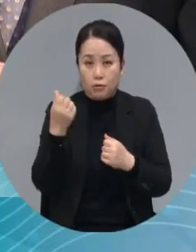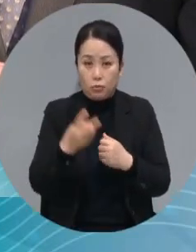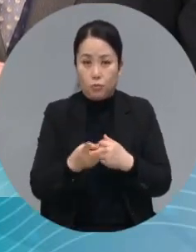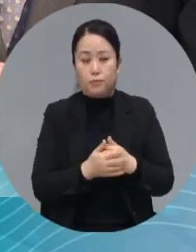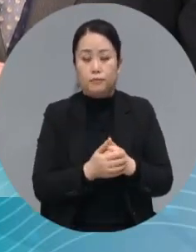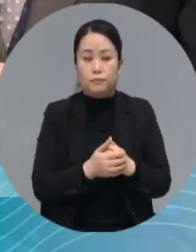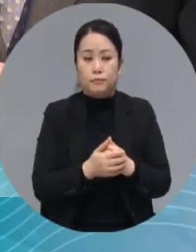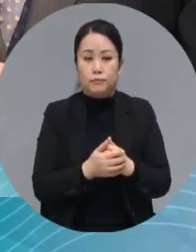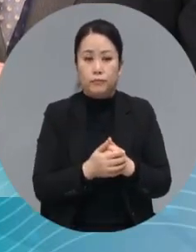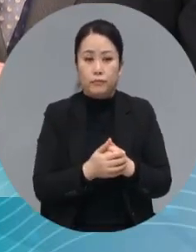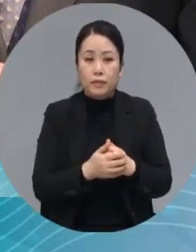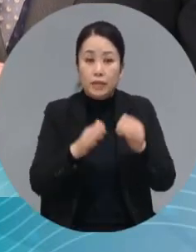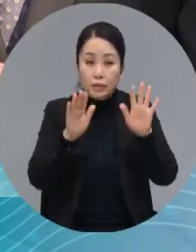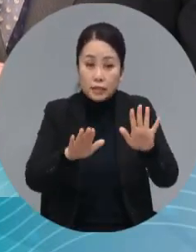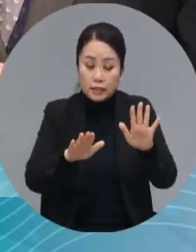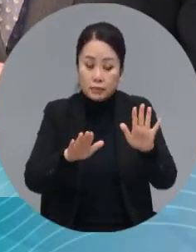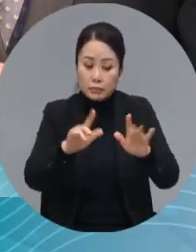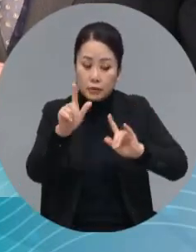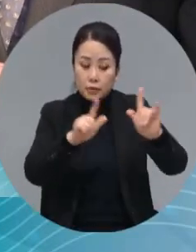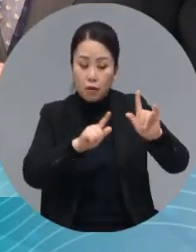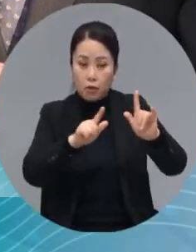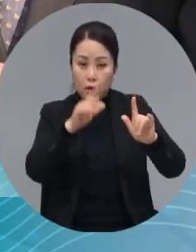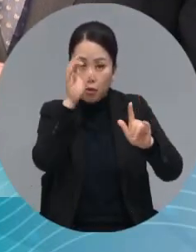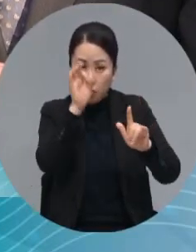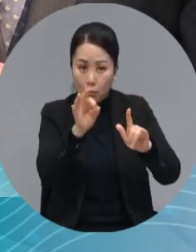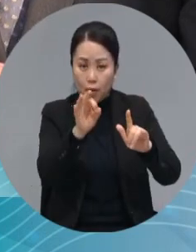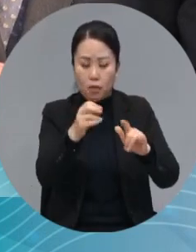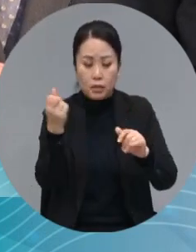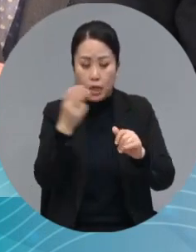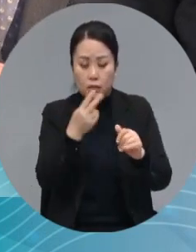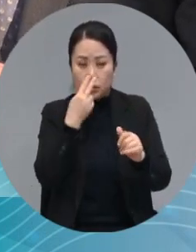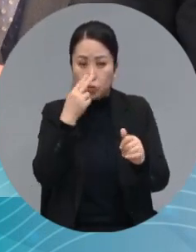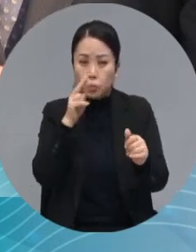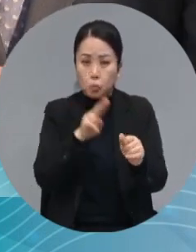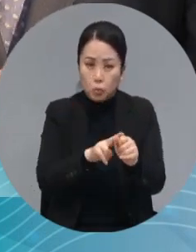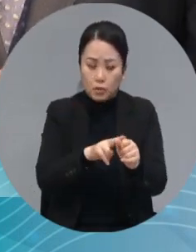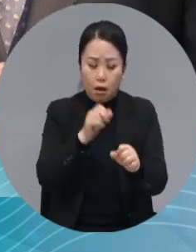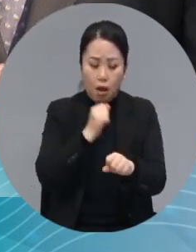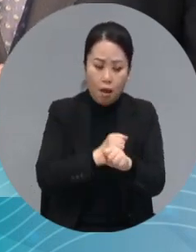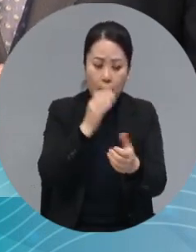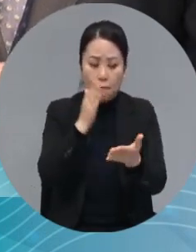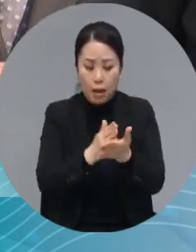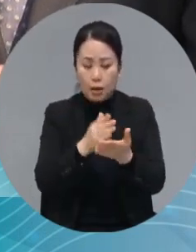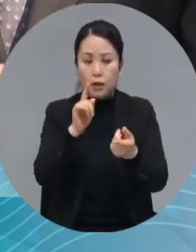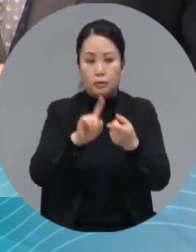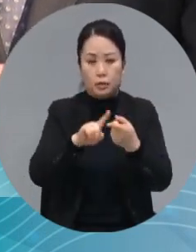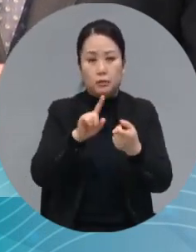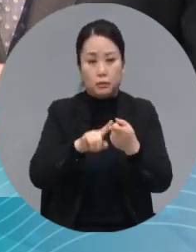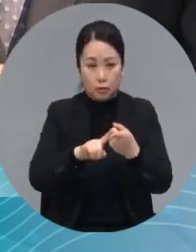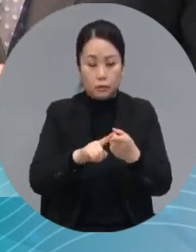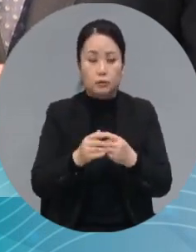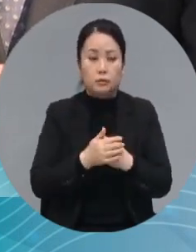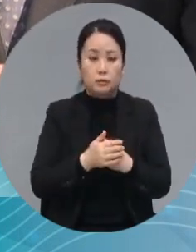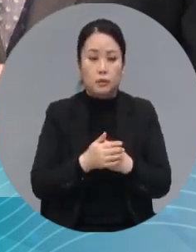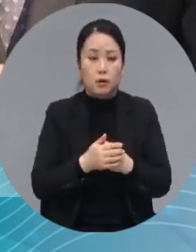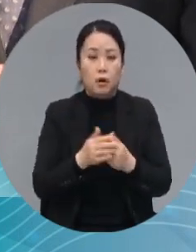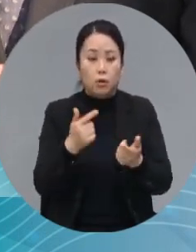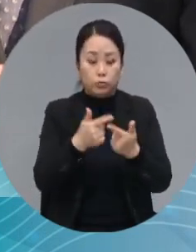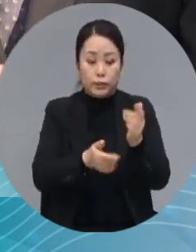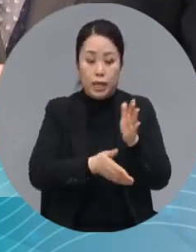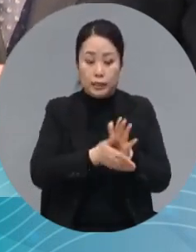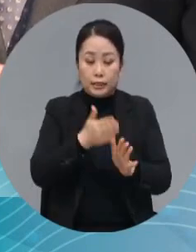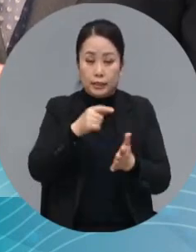사실상은 지금 상황에서는 재도전 여부는 이게 우리